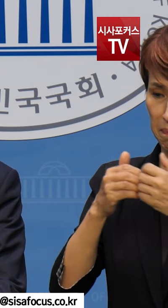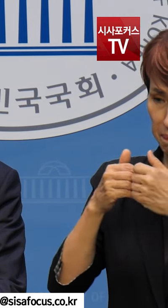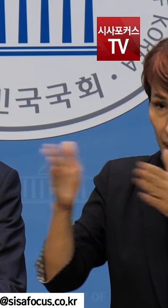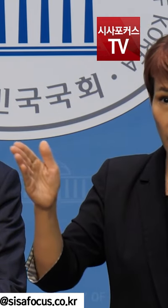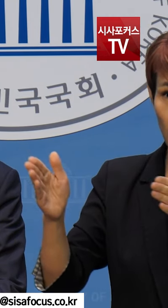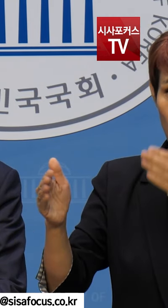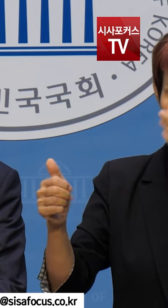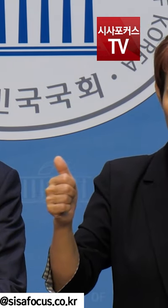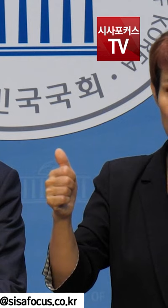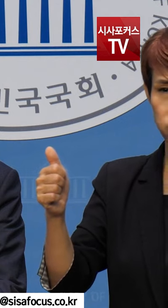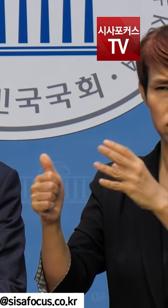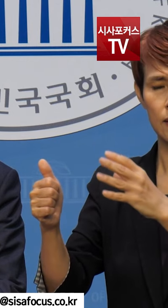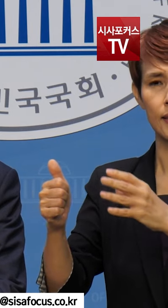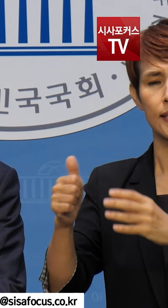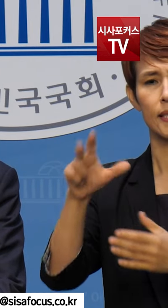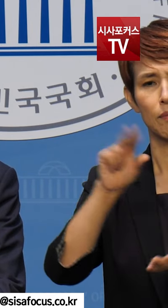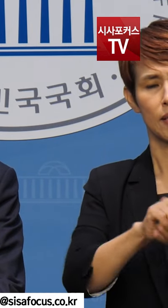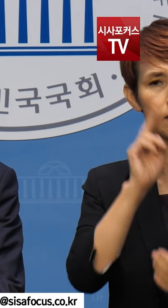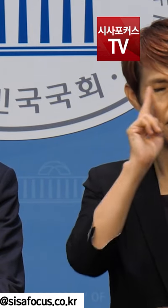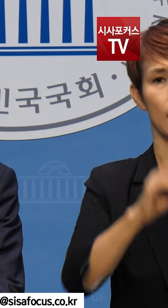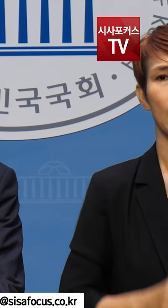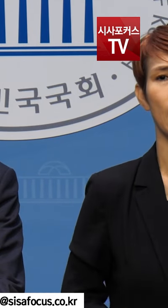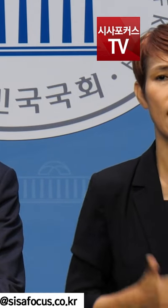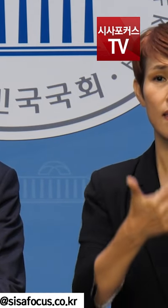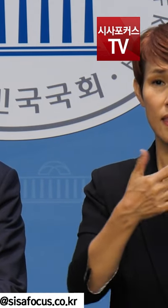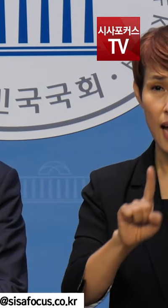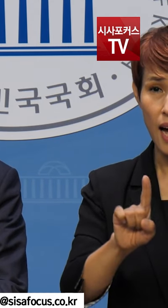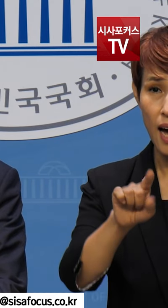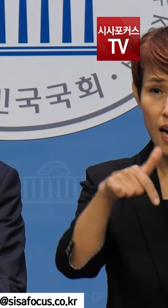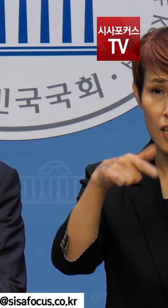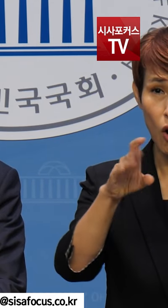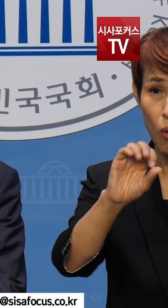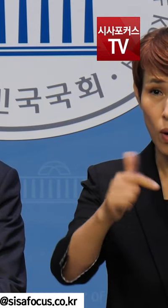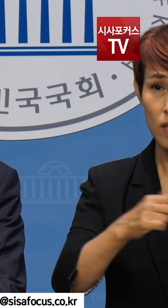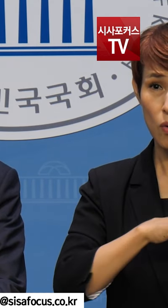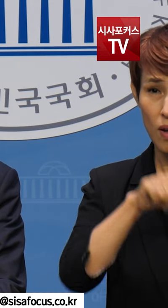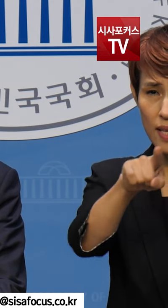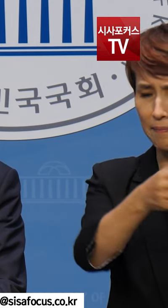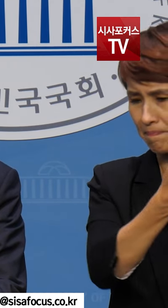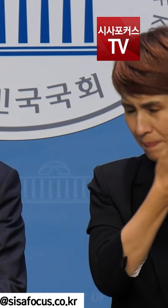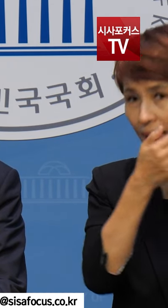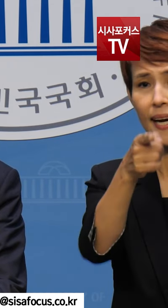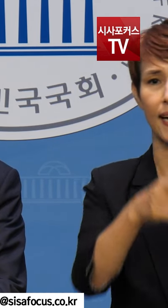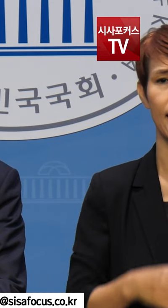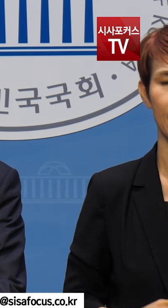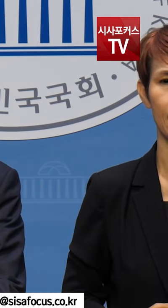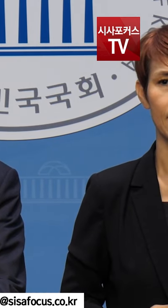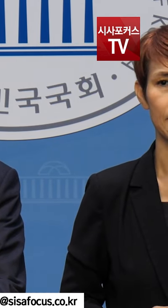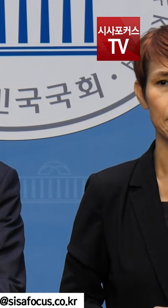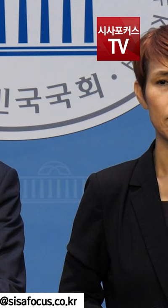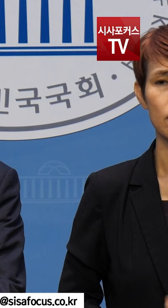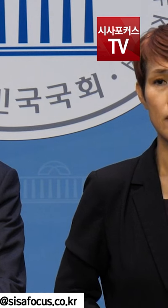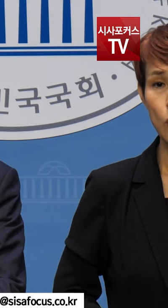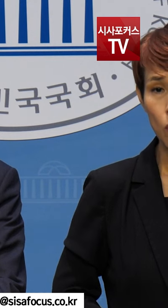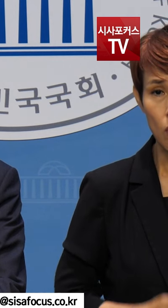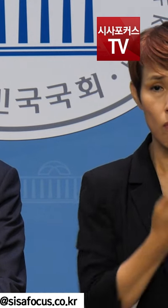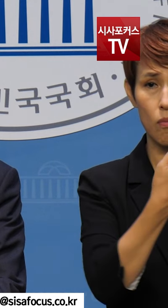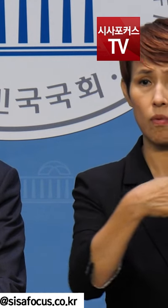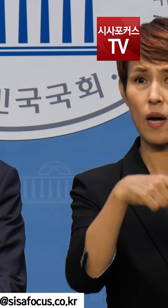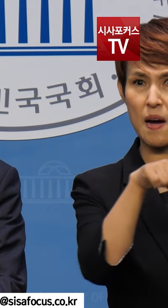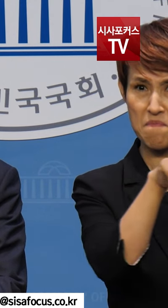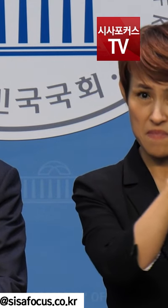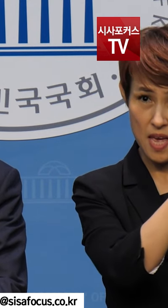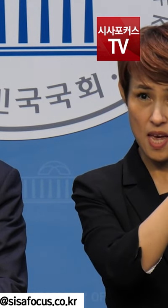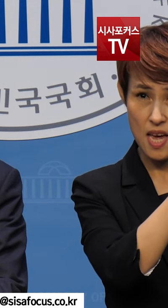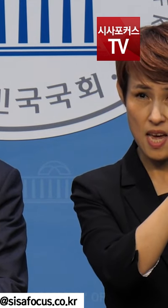것은 정말 비겁하고 비열한 행위입니다. 나 의원은 스스로 창피한 줄 알아야 할 것입니다. 대통령과 함께